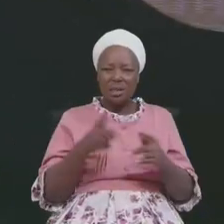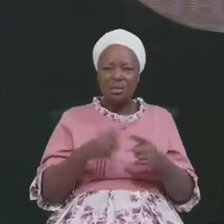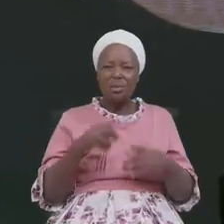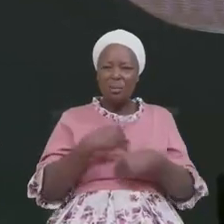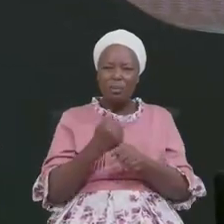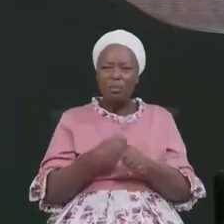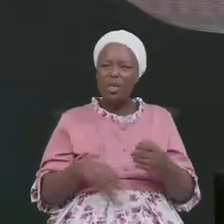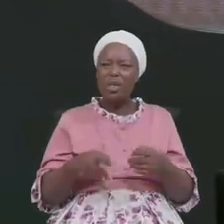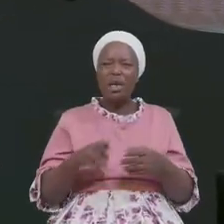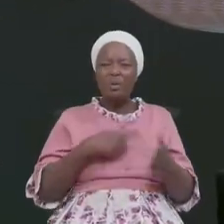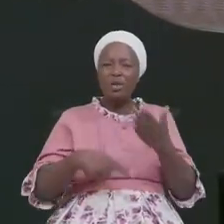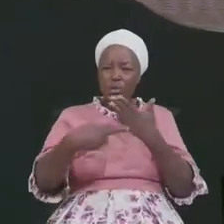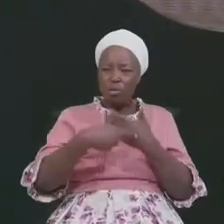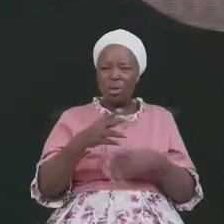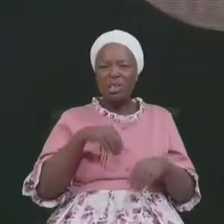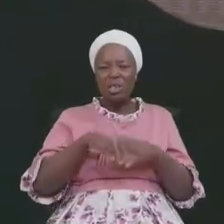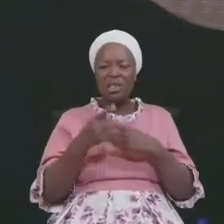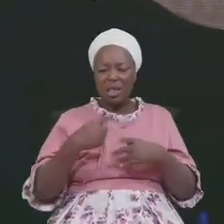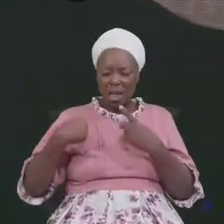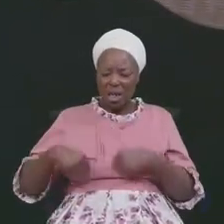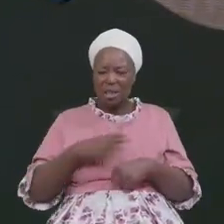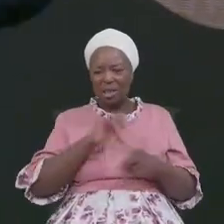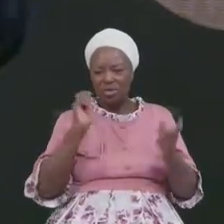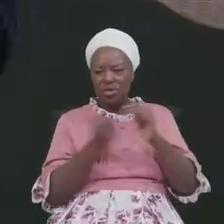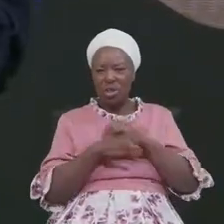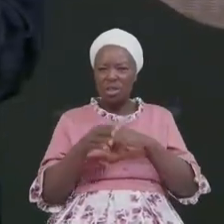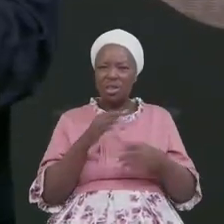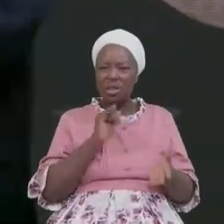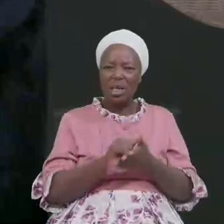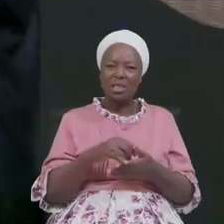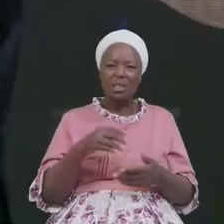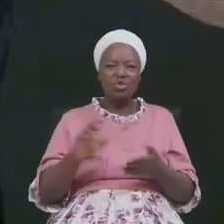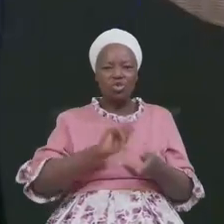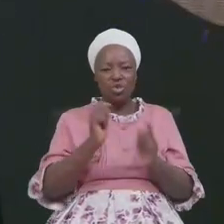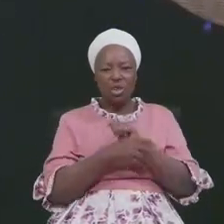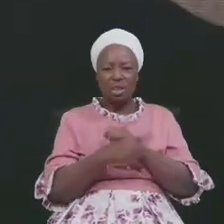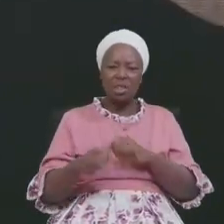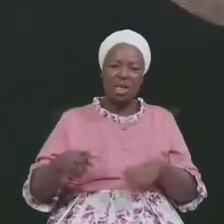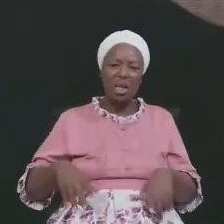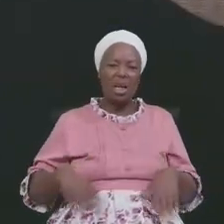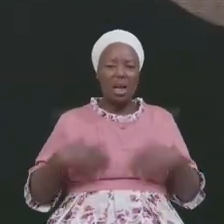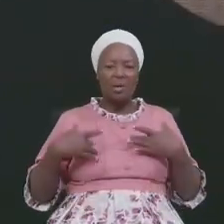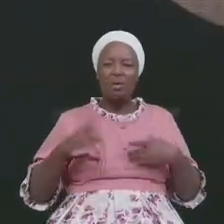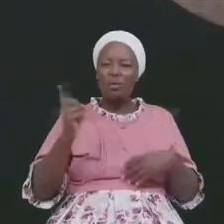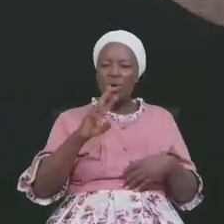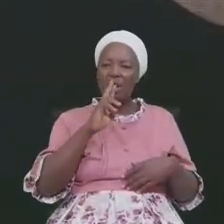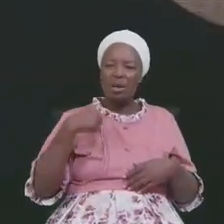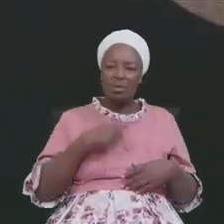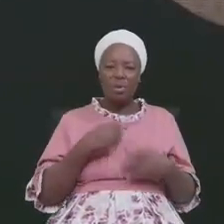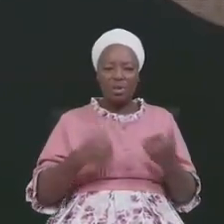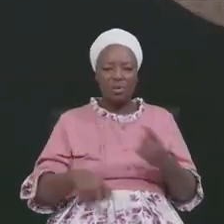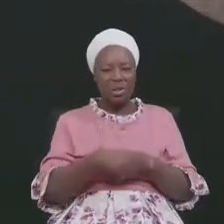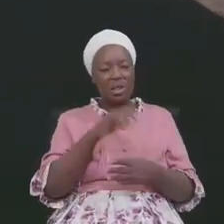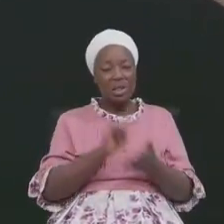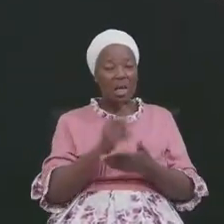Ça a endouci leur cœur. Cela a changé leur vie. Où sommes-nous aujourd'hui? C'était glorieux. Le Seigneur